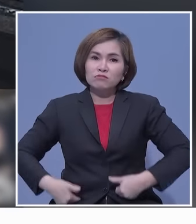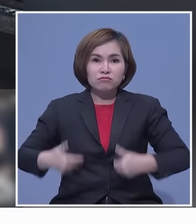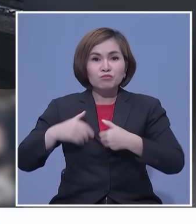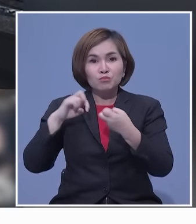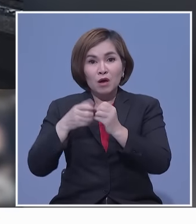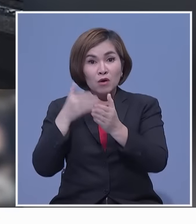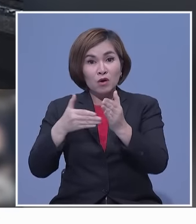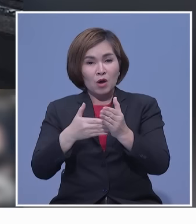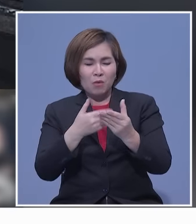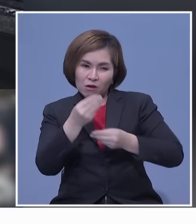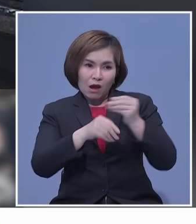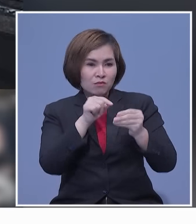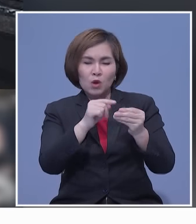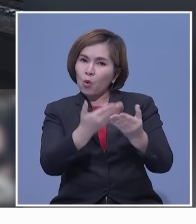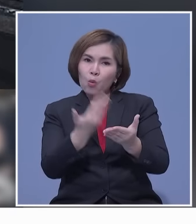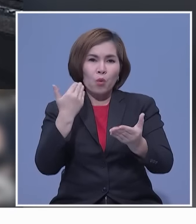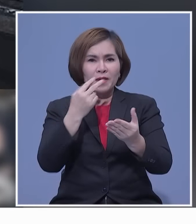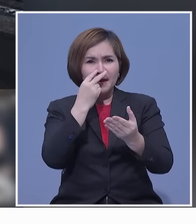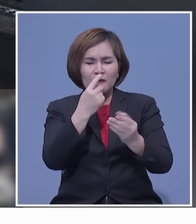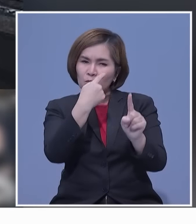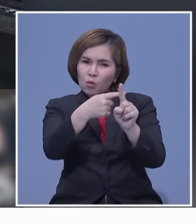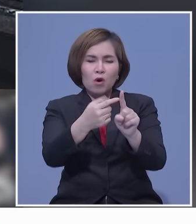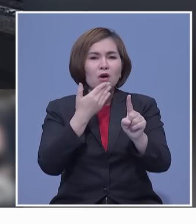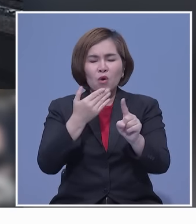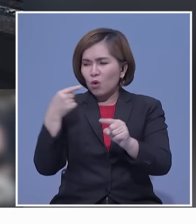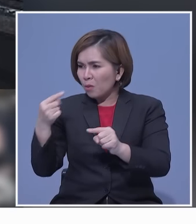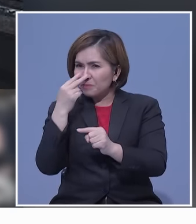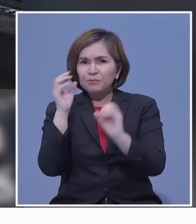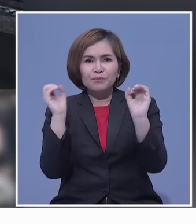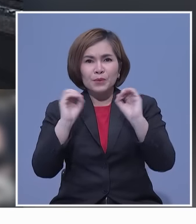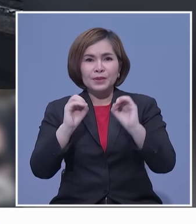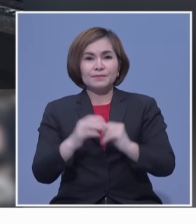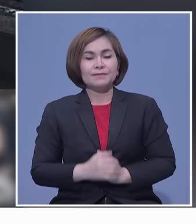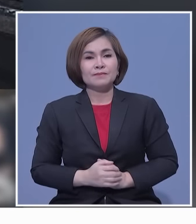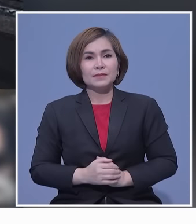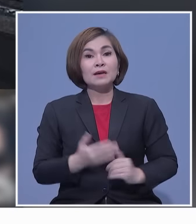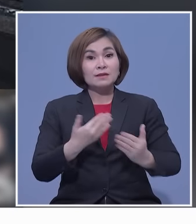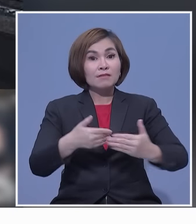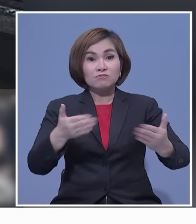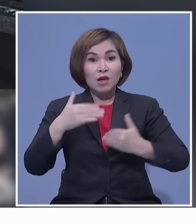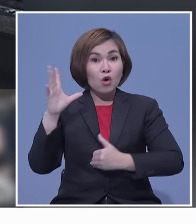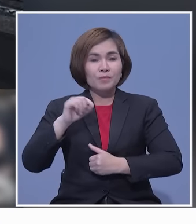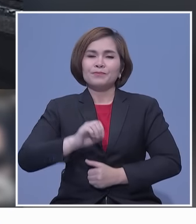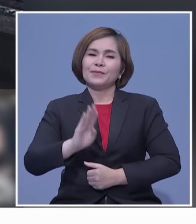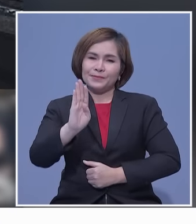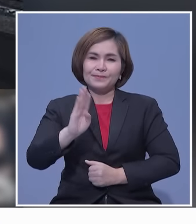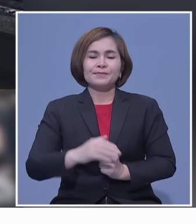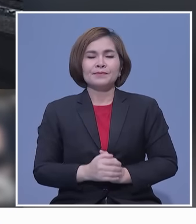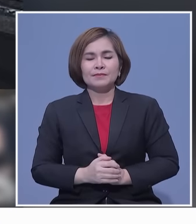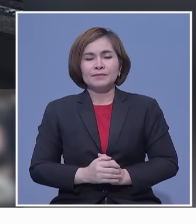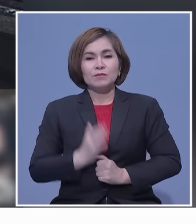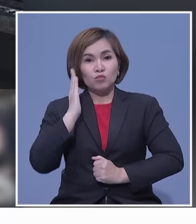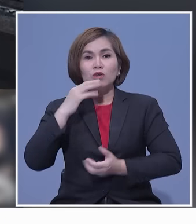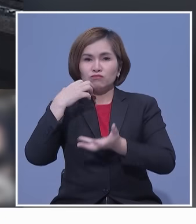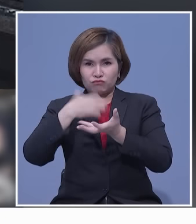เป็นตัวแทนจำหน่ายเนี่ยสุดท้ายรวยขึ้นมาอเออนะฮะเอ่อโดยรายได้ที่ได้รับจากบริษัทเนี่ยคุณแซมก็